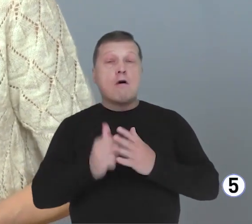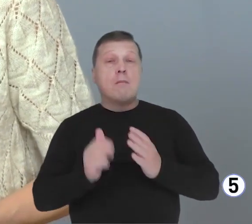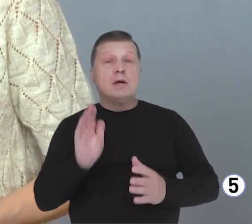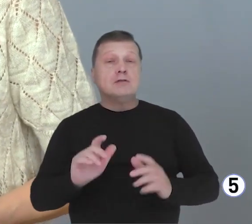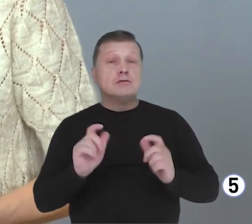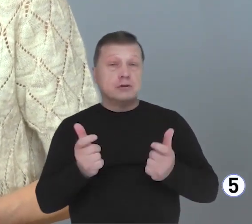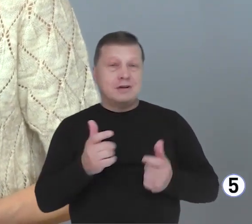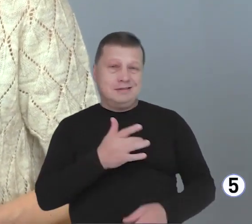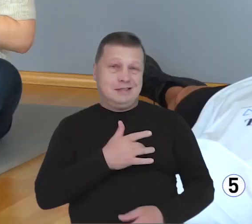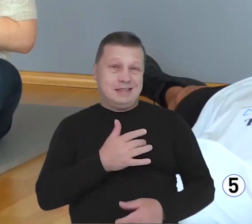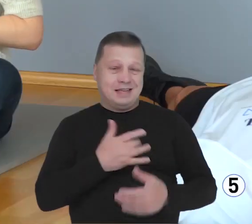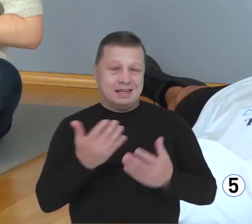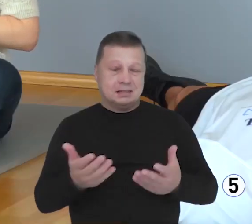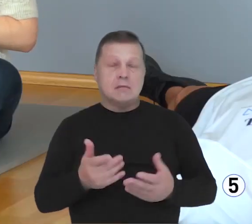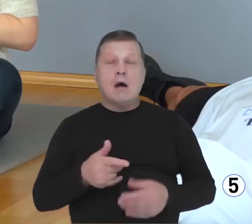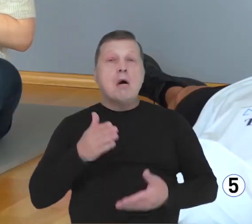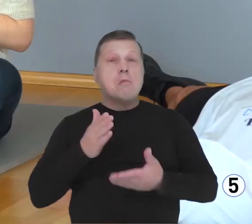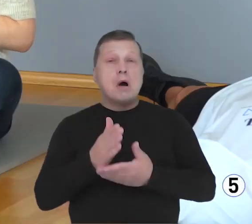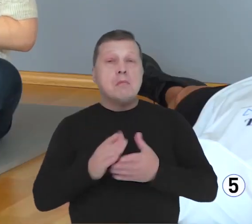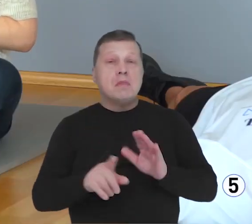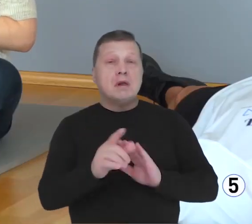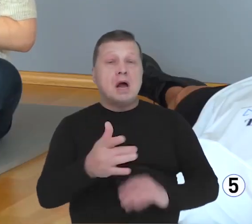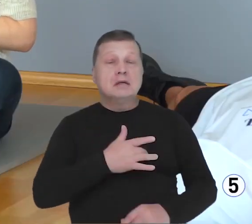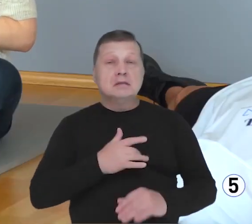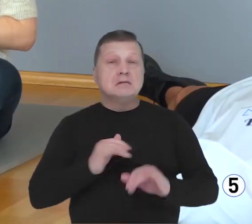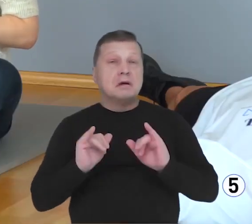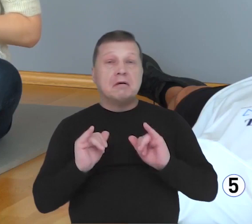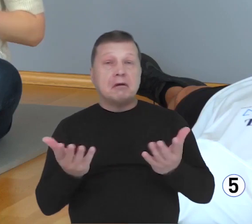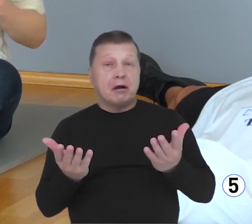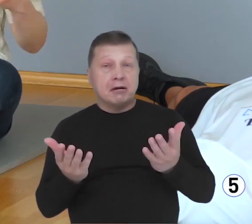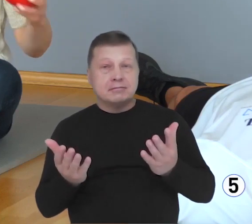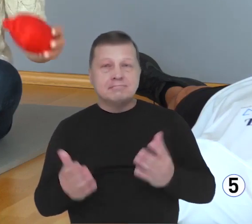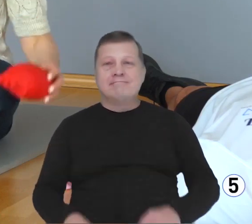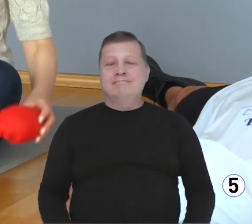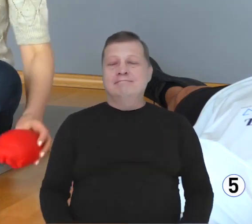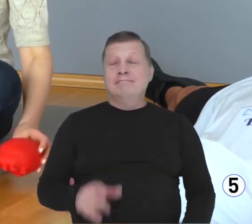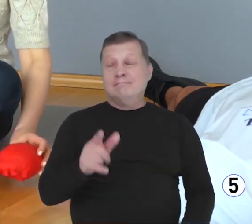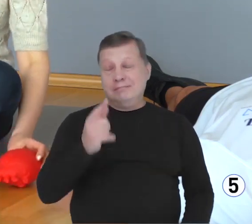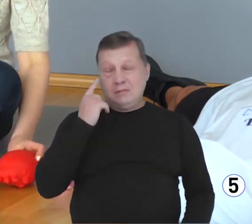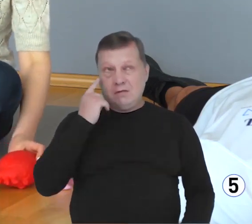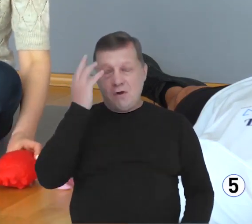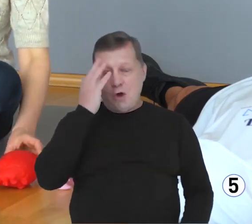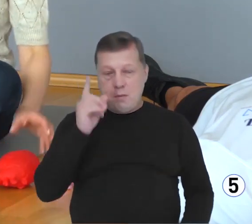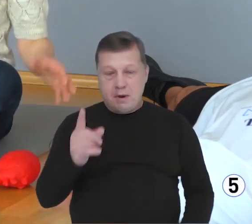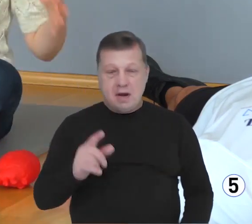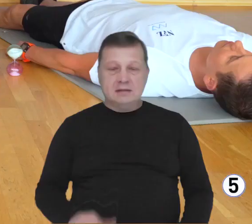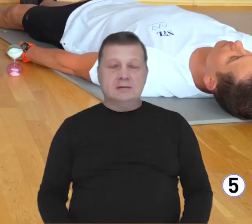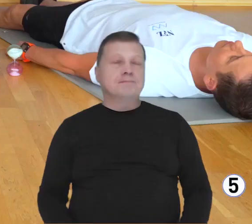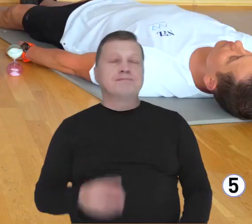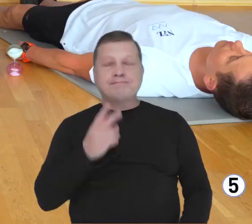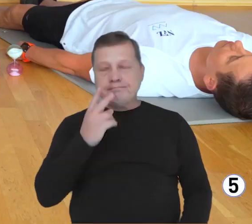nasze serce. Jak możemy mu pomóc? Chciałabym, żebyśmy oczami